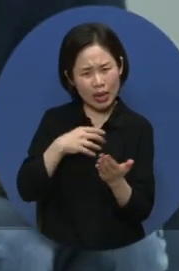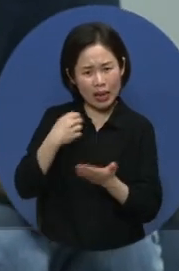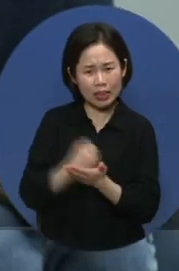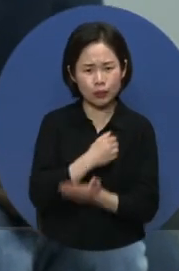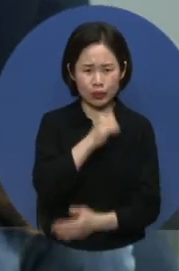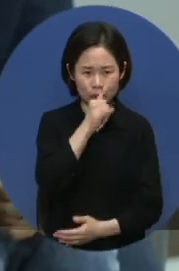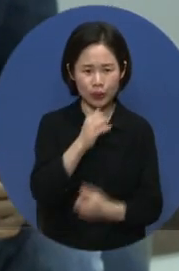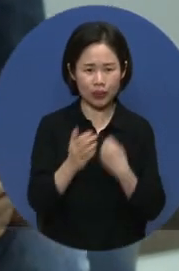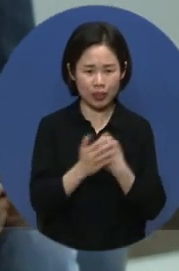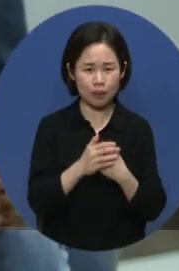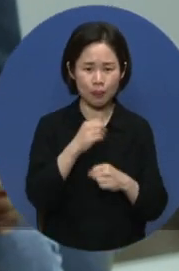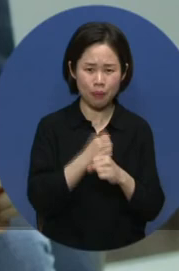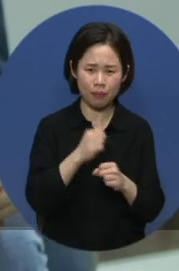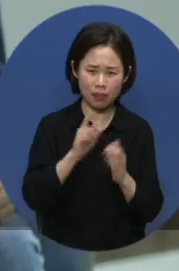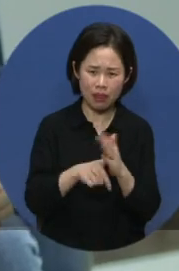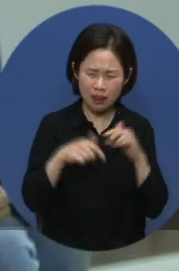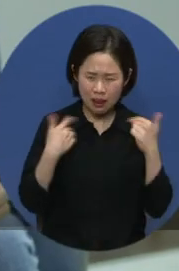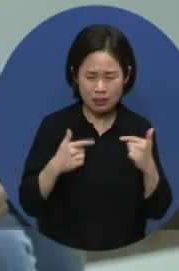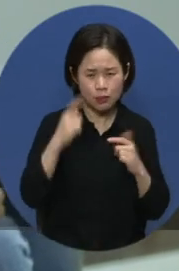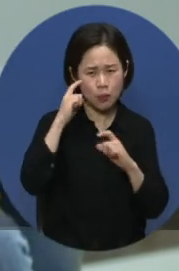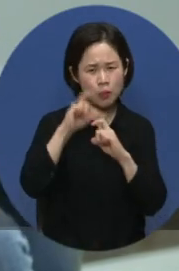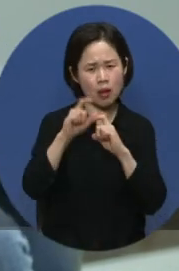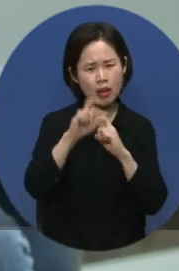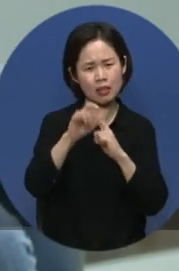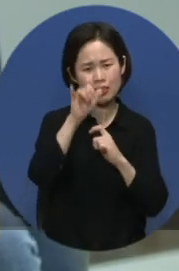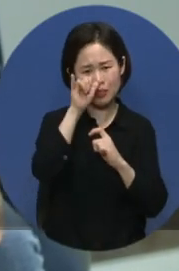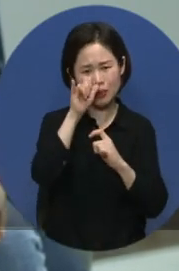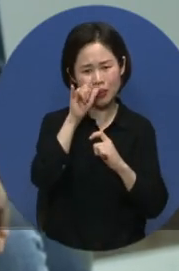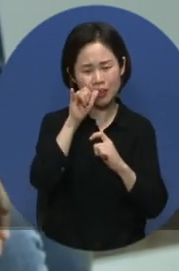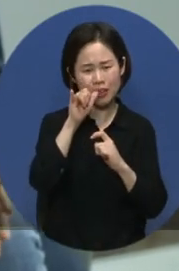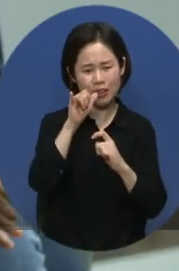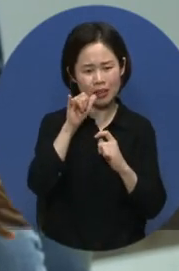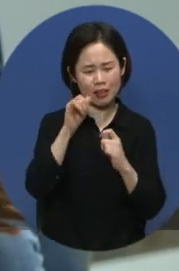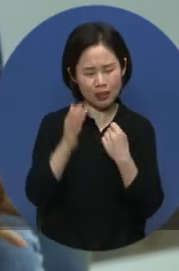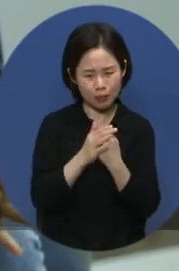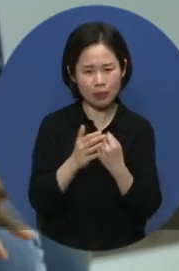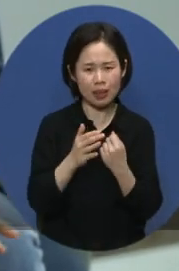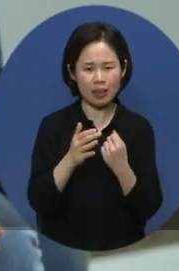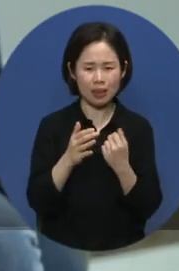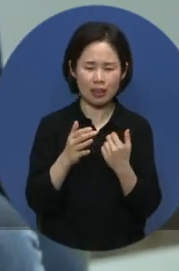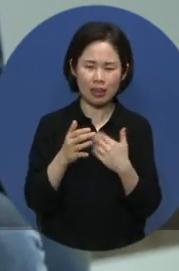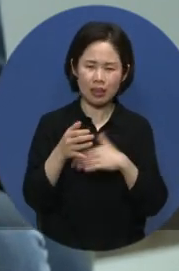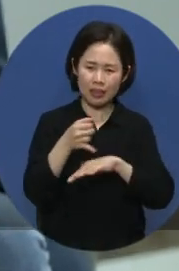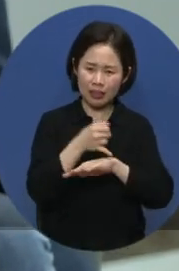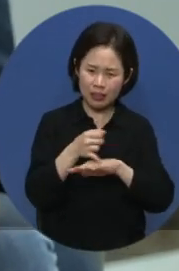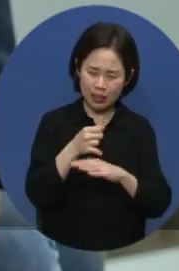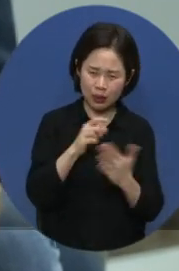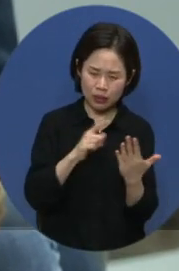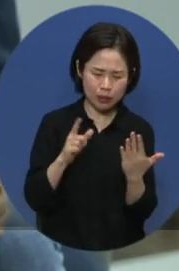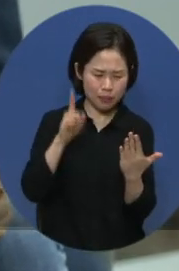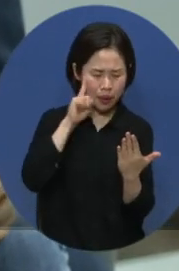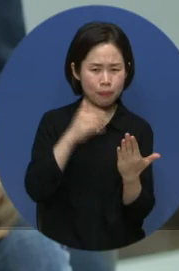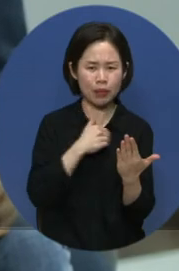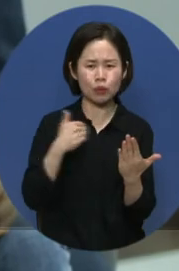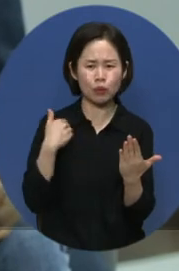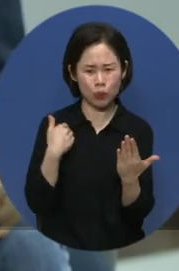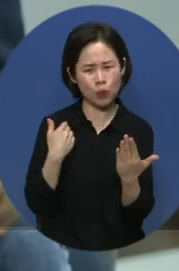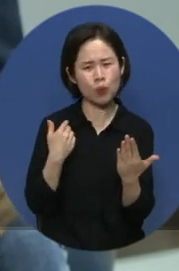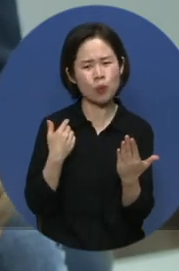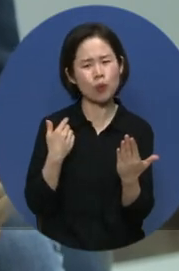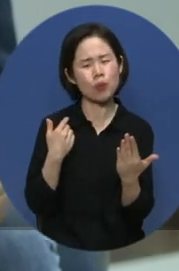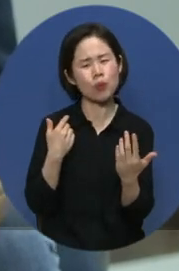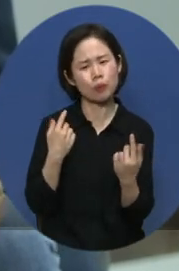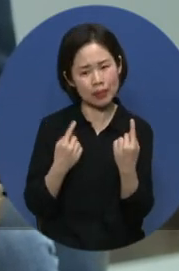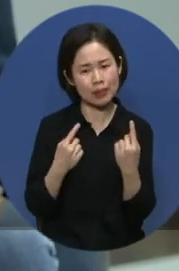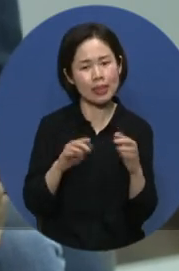계속 고민을 하게 돼요. 그래서 100% 만족하는 결과물을 매번 만들기보다는 이번 프로젝트보다